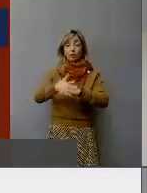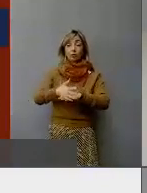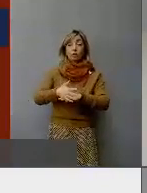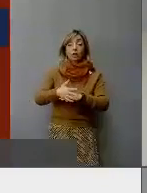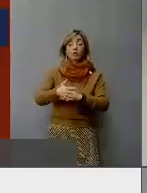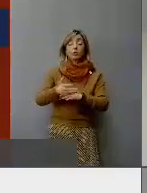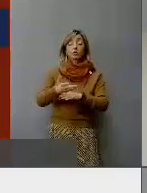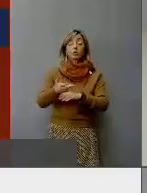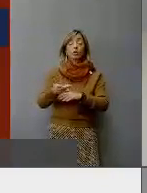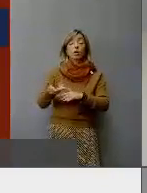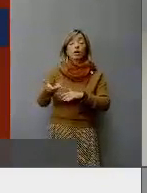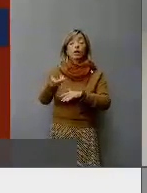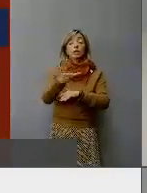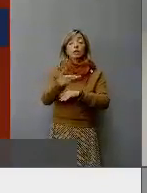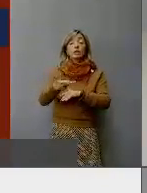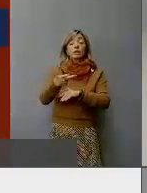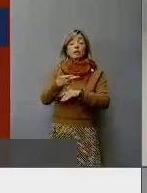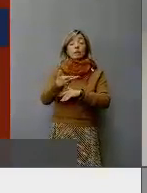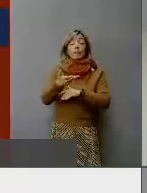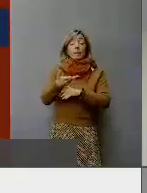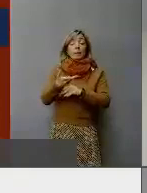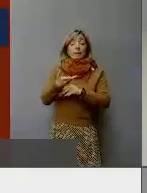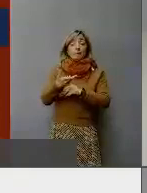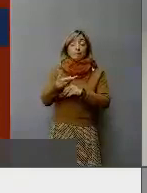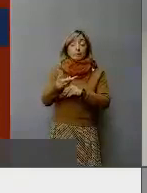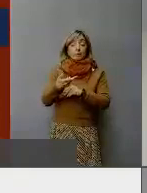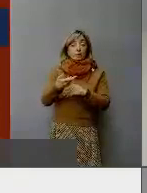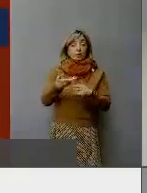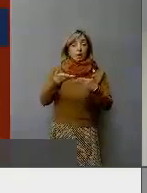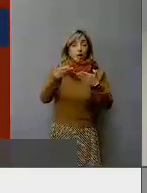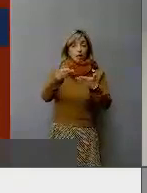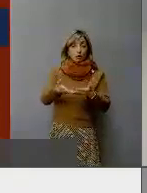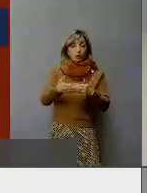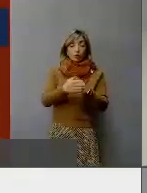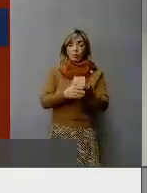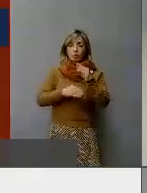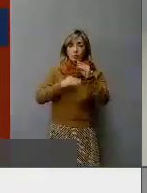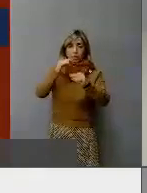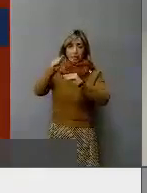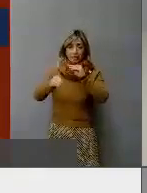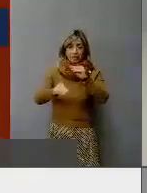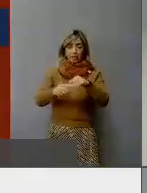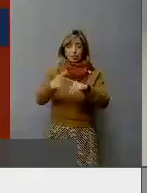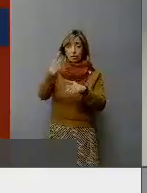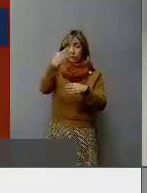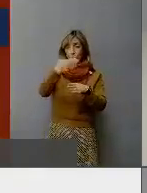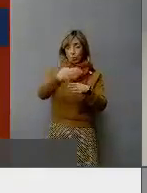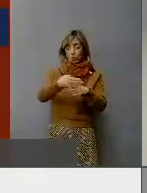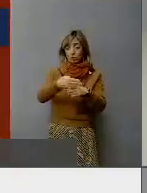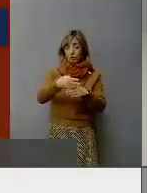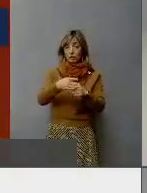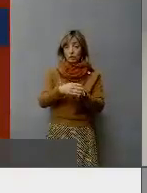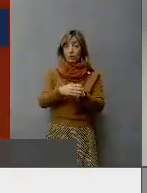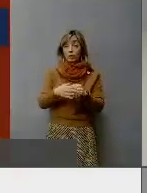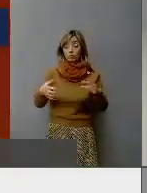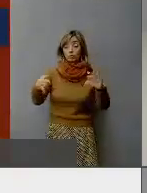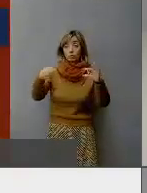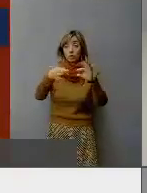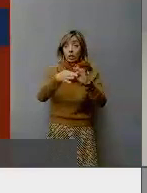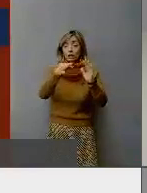proposta da un consigliere ci si dall'articolo 33 è proprio qua anche oggi siamo qua a discutere